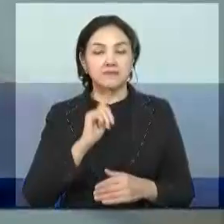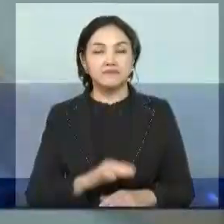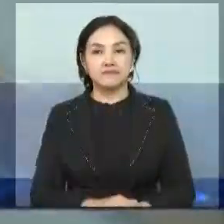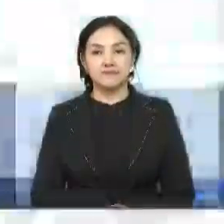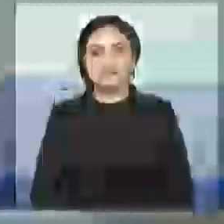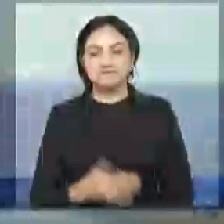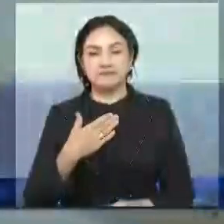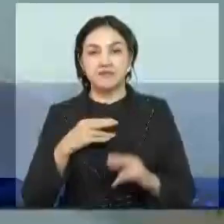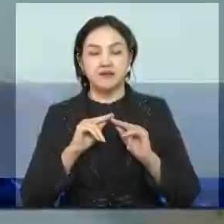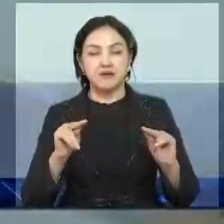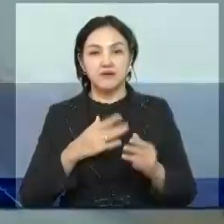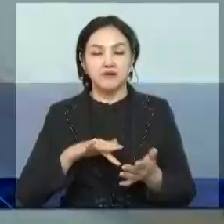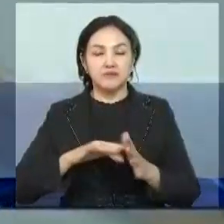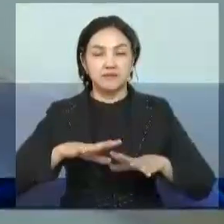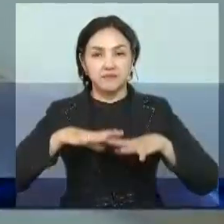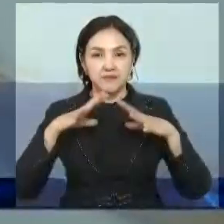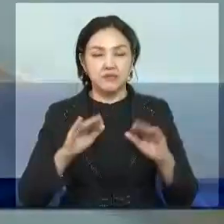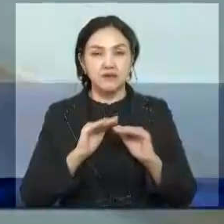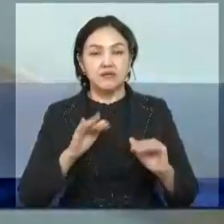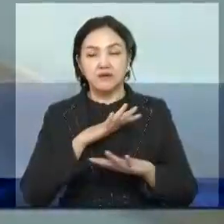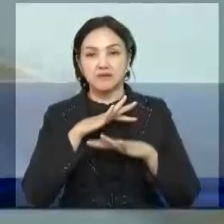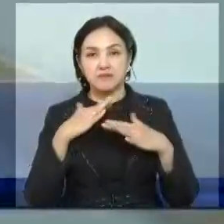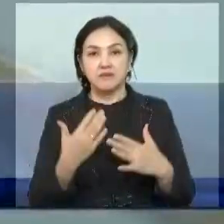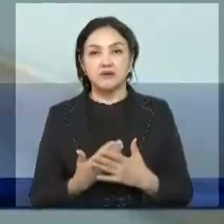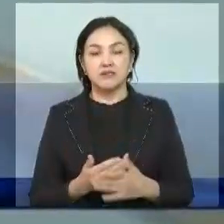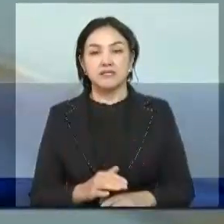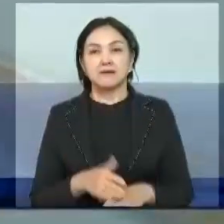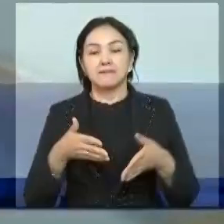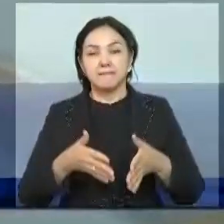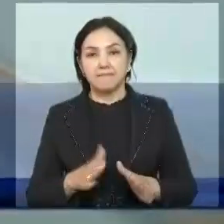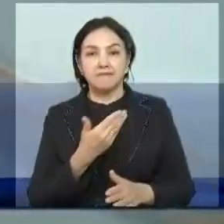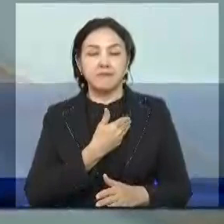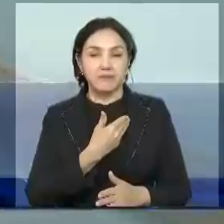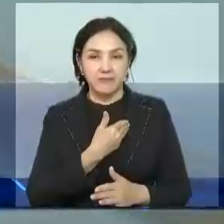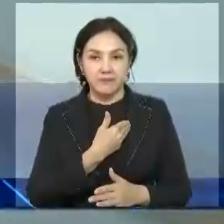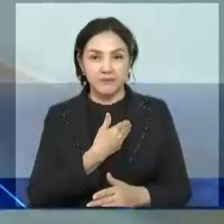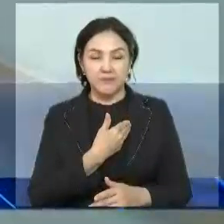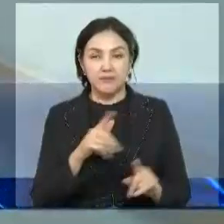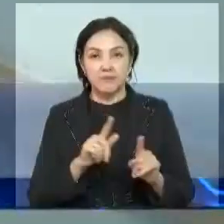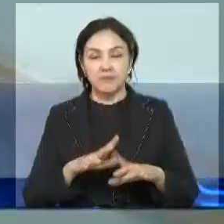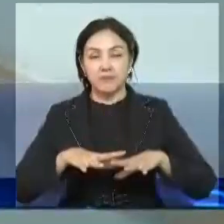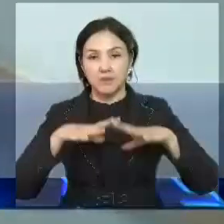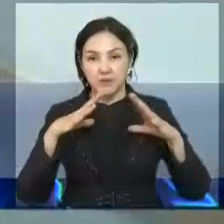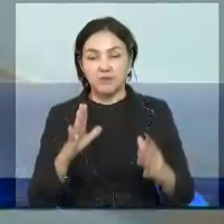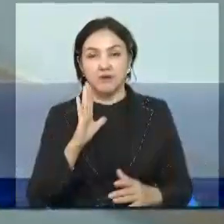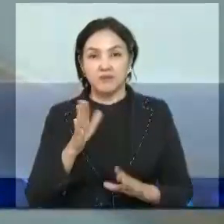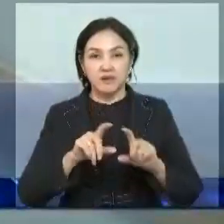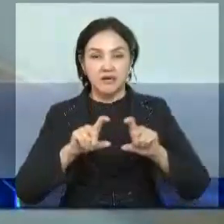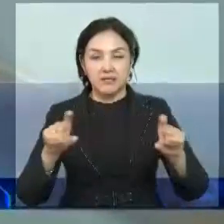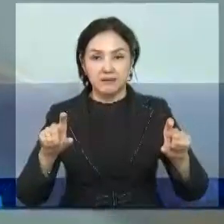как я учитель город Большой детей много рождаемости хотелось бы конечно чтоб побольше было